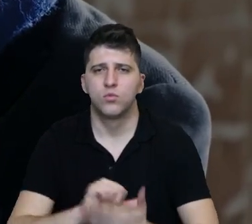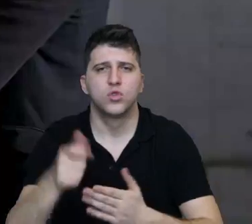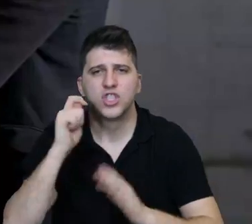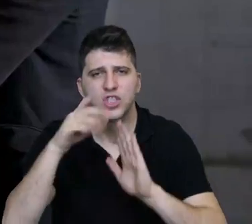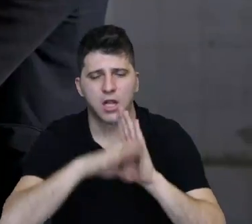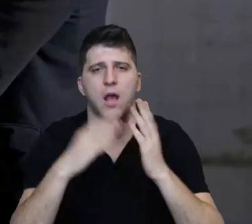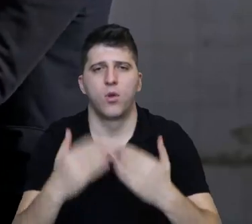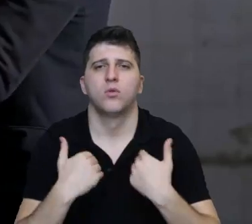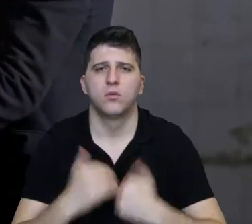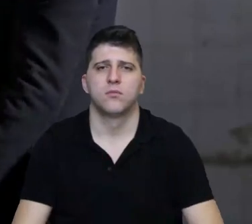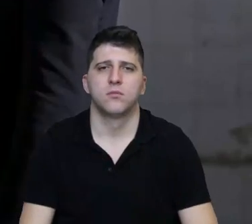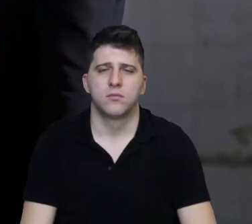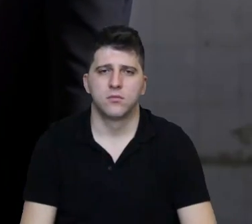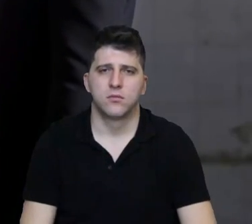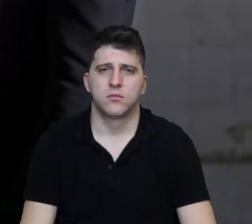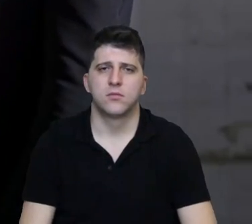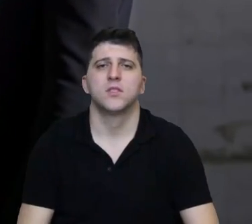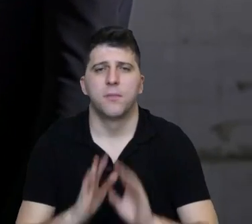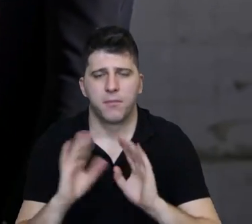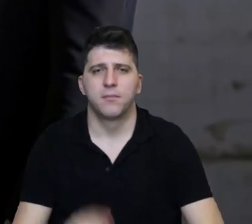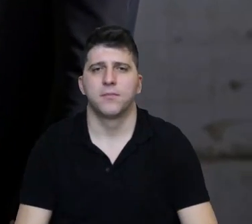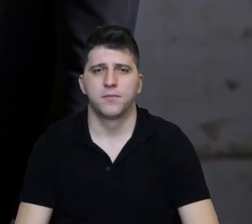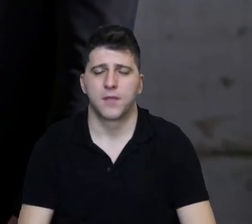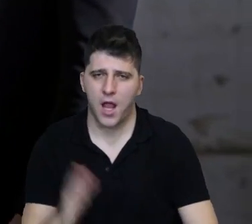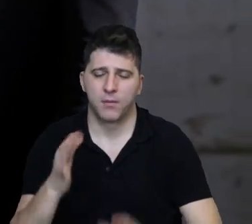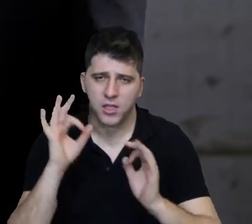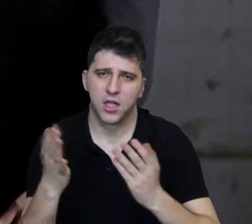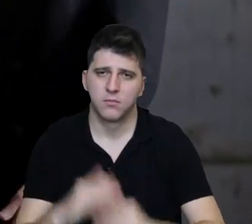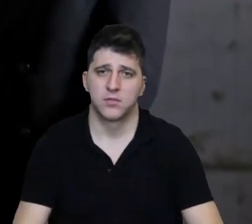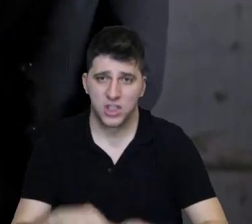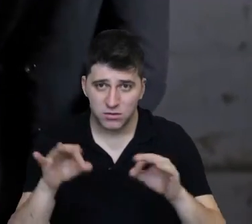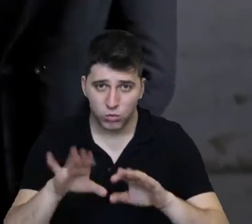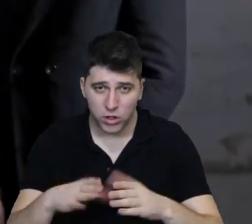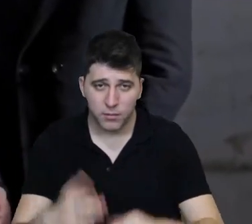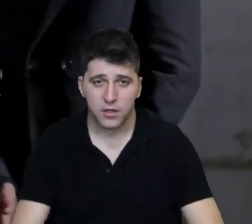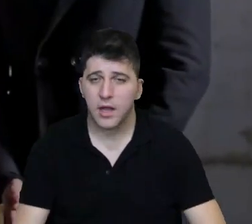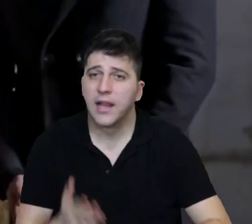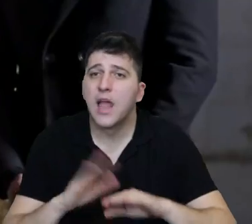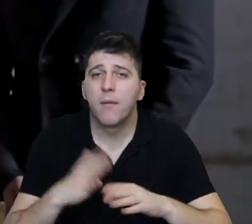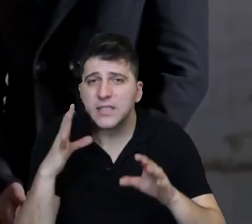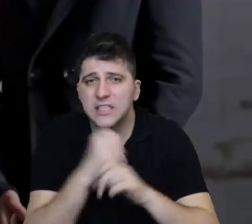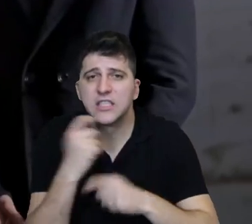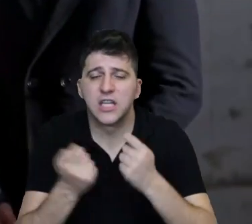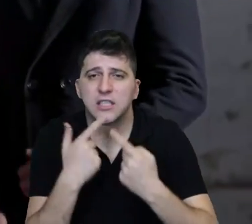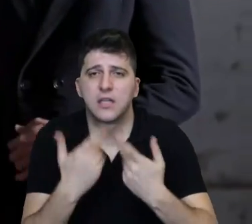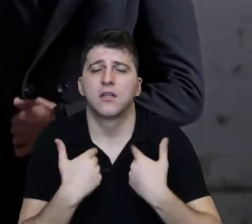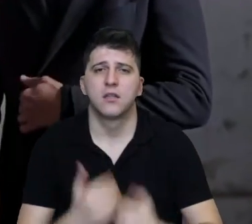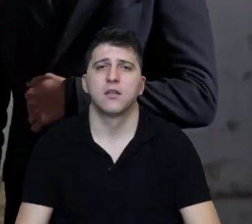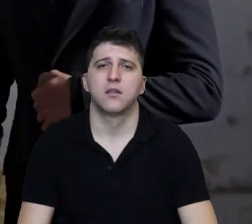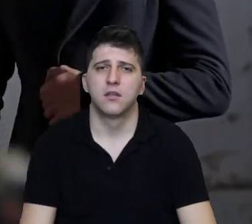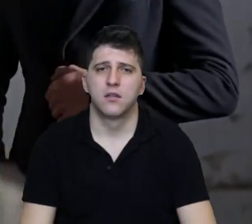kabul ediyorum. Tuğba kolunu çekti. Tamam. O zaman hadi başlayalım. Şimdi burada mı? Ne yapalım, gizli gizli çalışacağız demedik